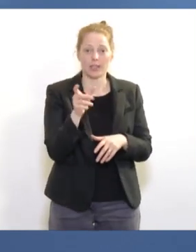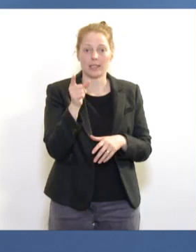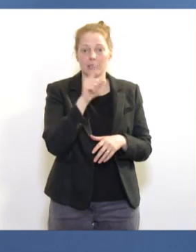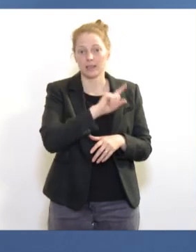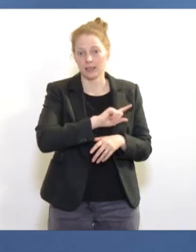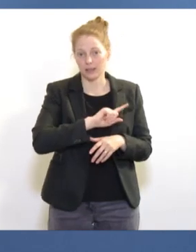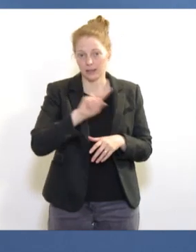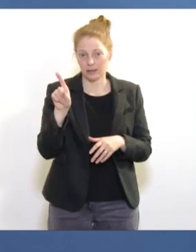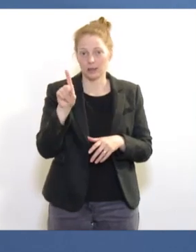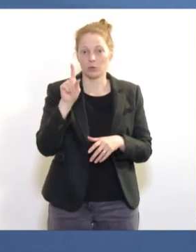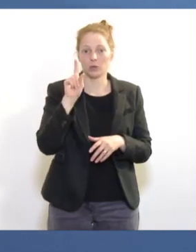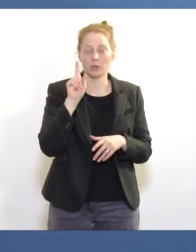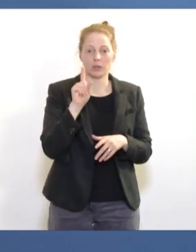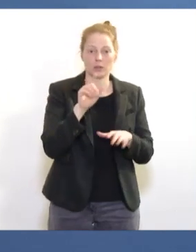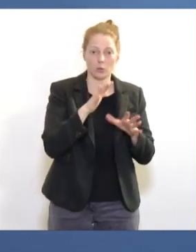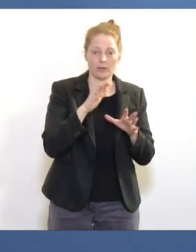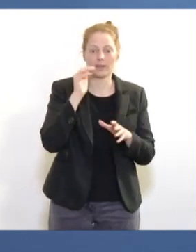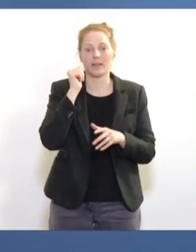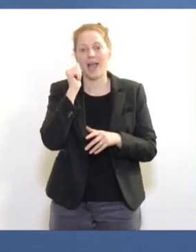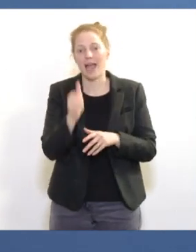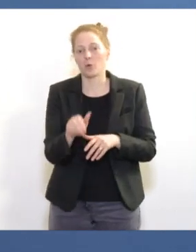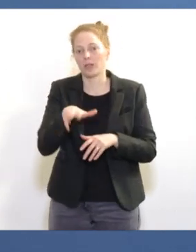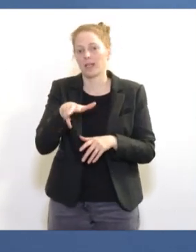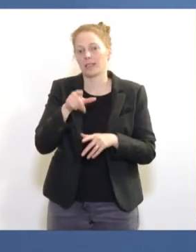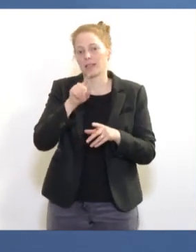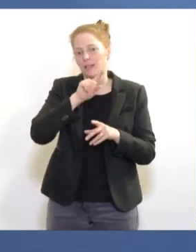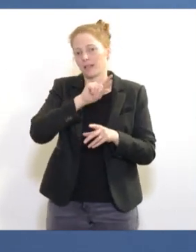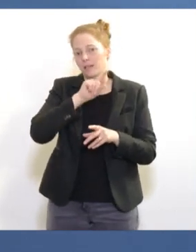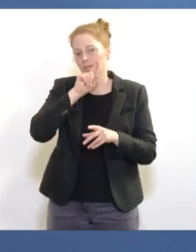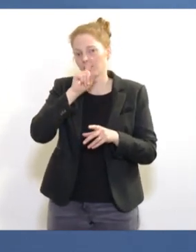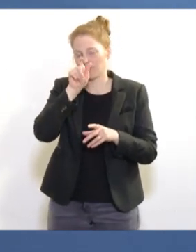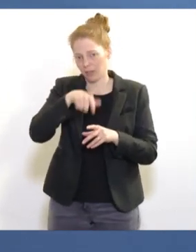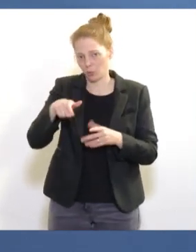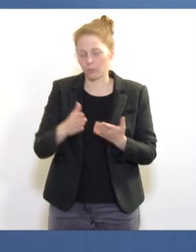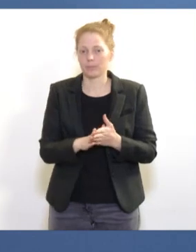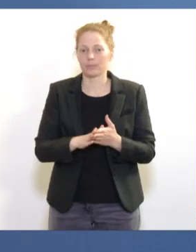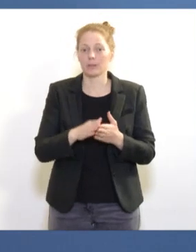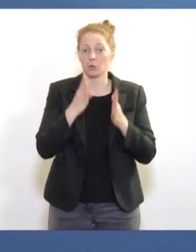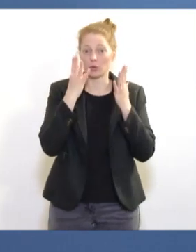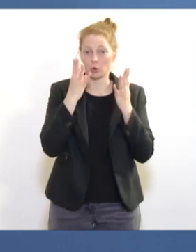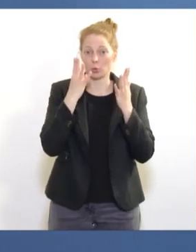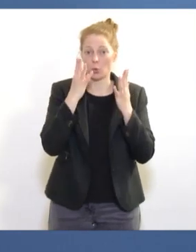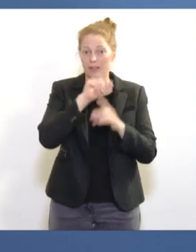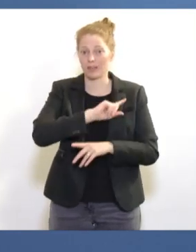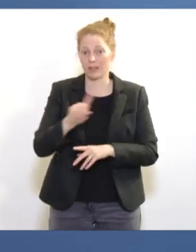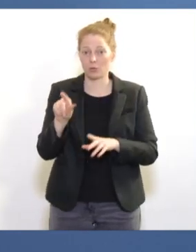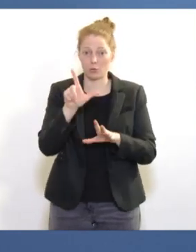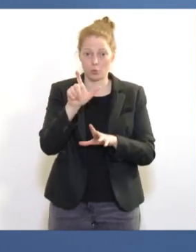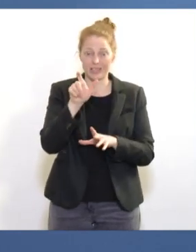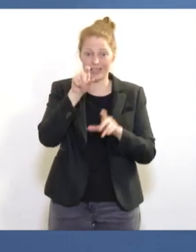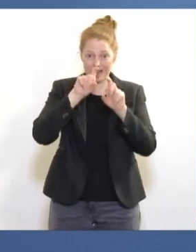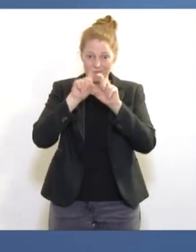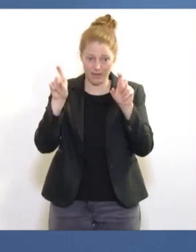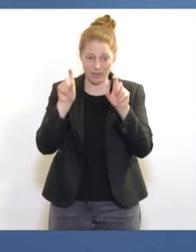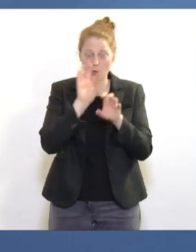163.130.412 Euro für 113.000 Payen überwiesen gehen. Das betrifft 9.020 Unternehmen, die also